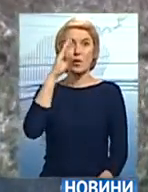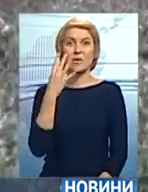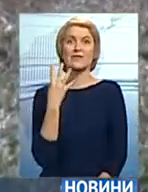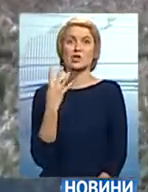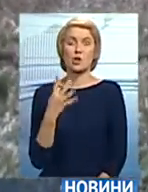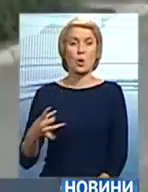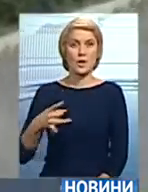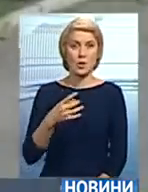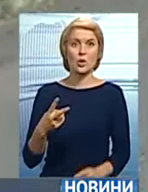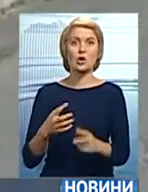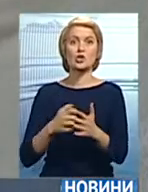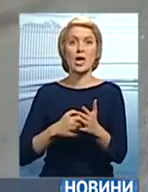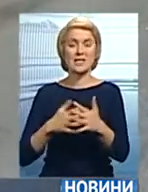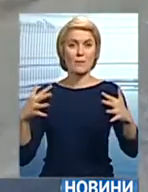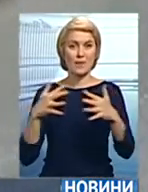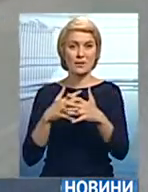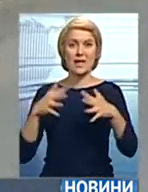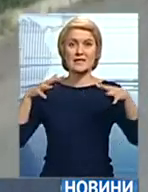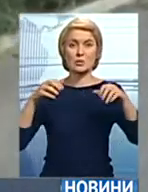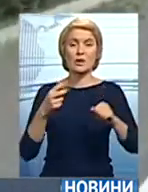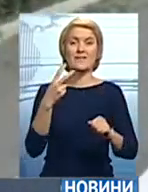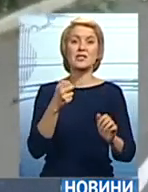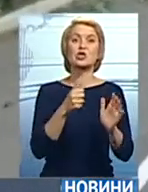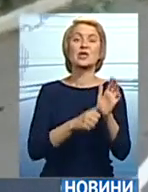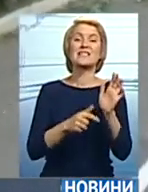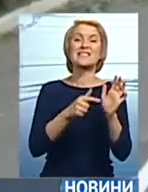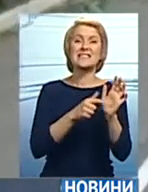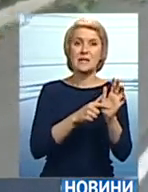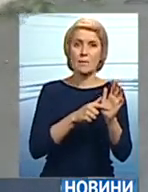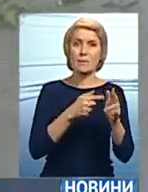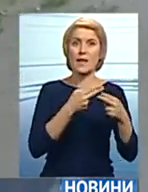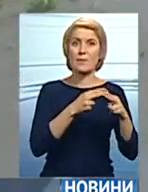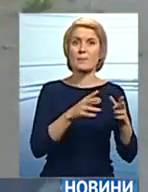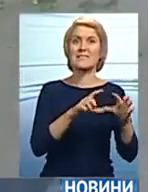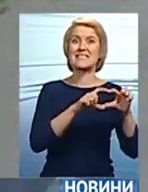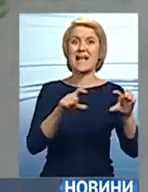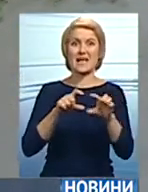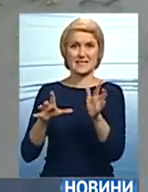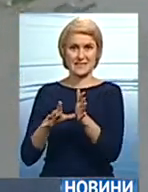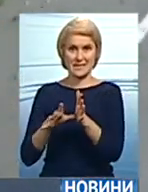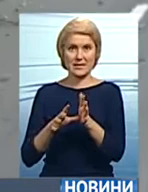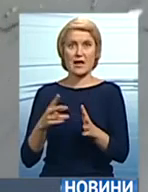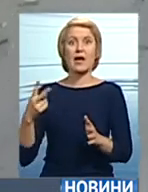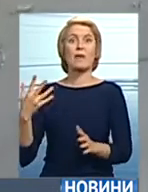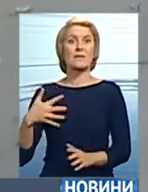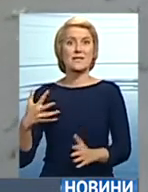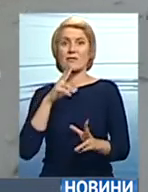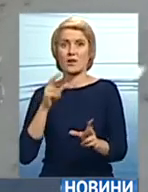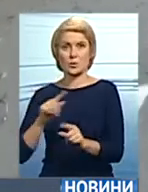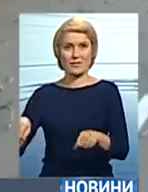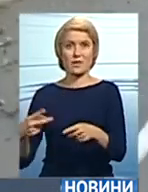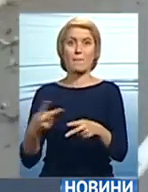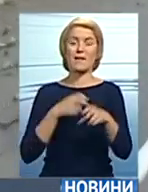застурмлено 267 підстанцій. Роботу 25-ти вдалося відновити. Поки що без світла, хлібозавод і